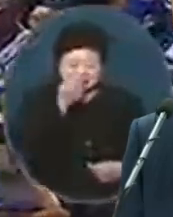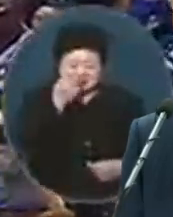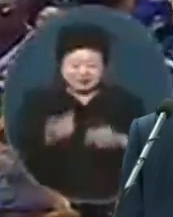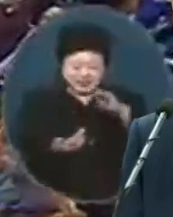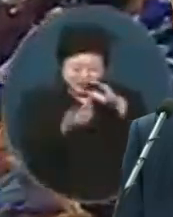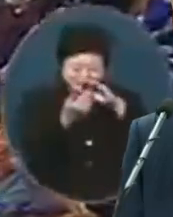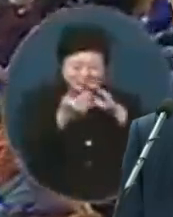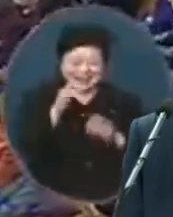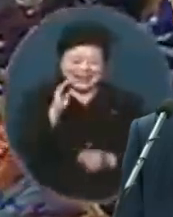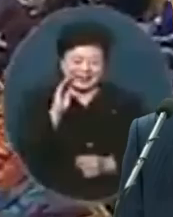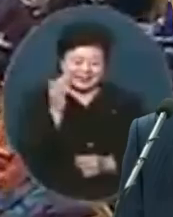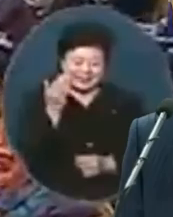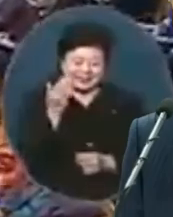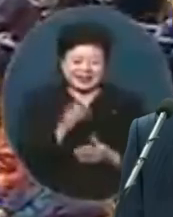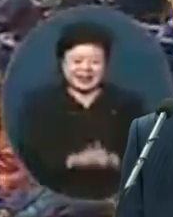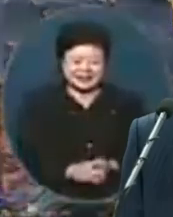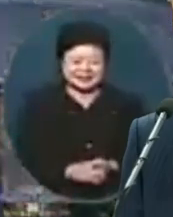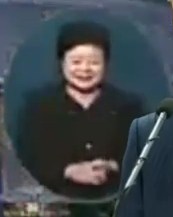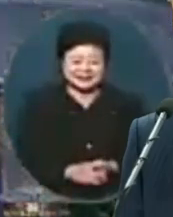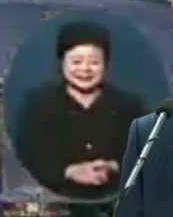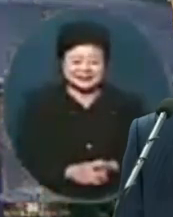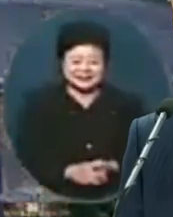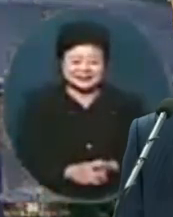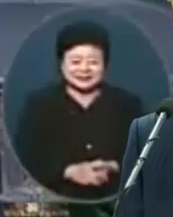하심을 받아 생명에 이르렀느니라.